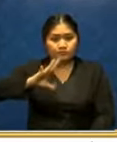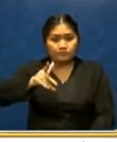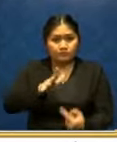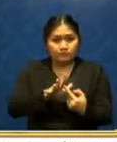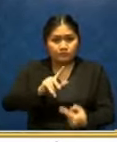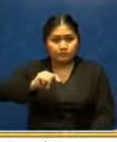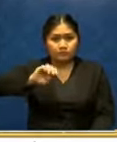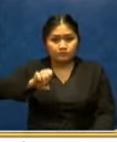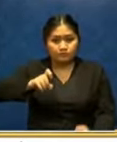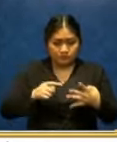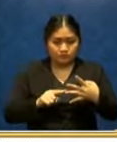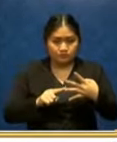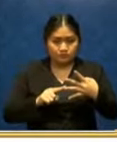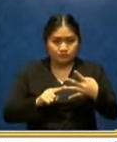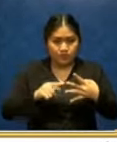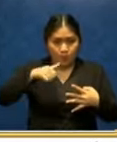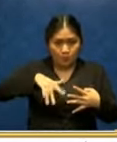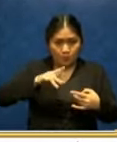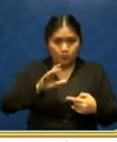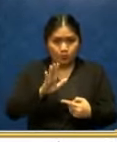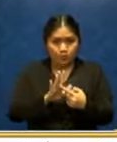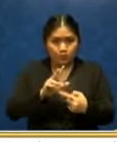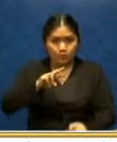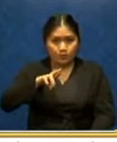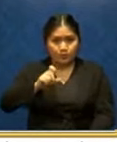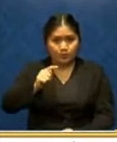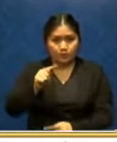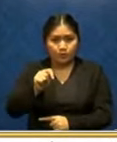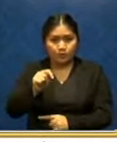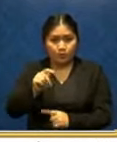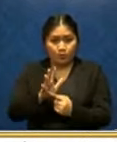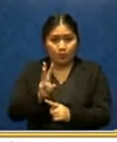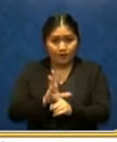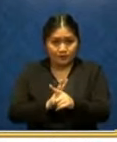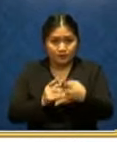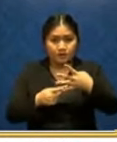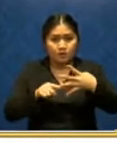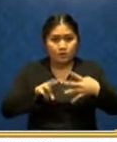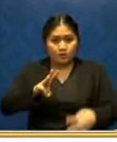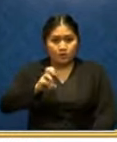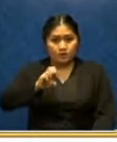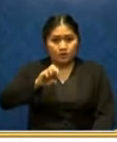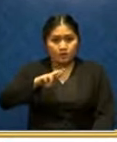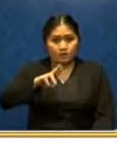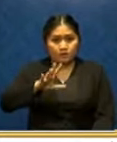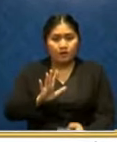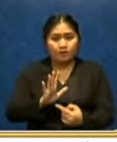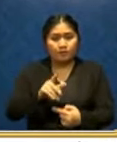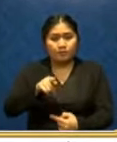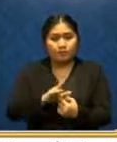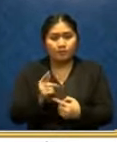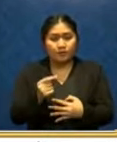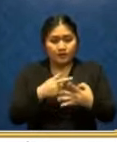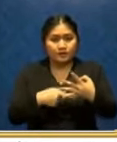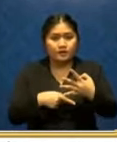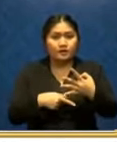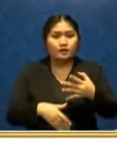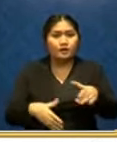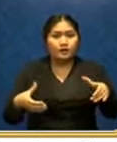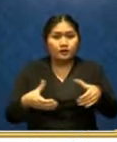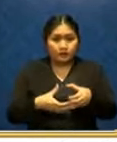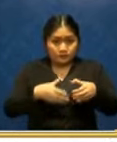สินนายภูริวัฒน์ใจสำราญ4นายวีรพัฒน์คันทะสัดส่วนพรรคเพื่อไทยจำนวน5